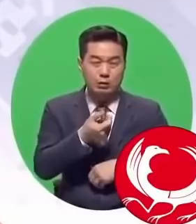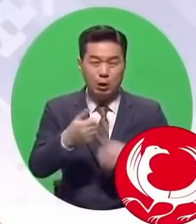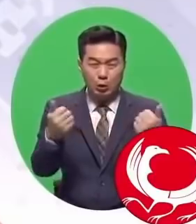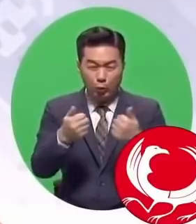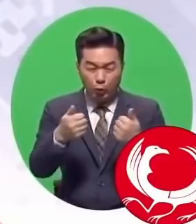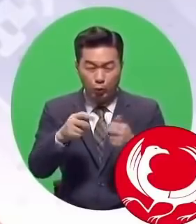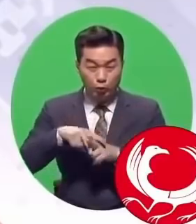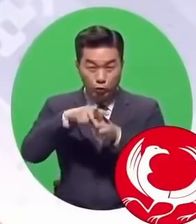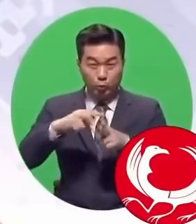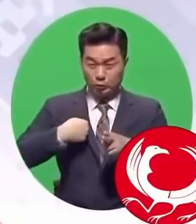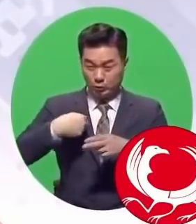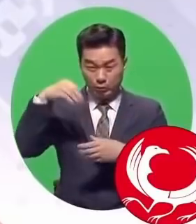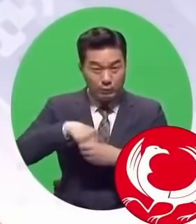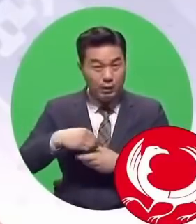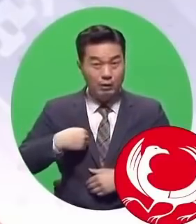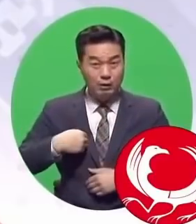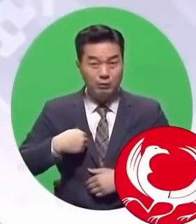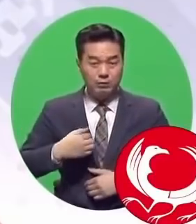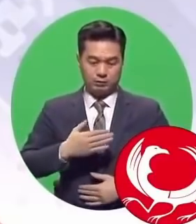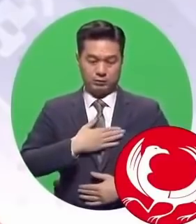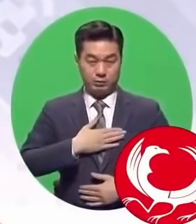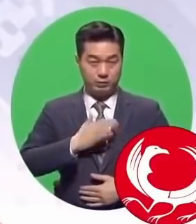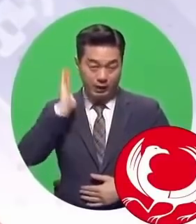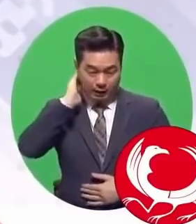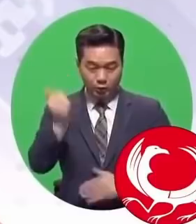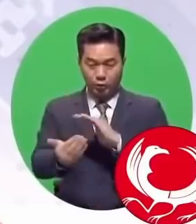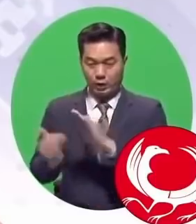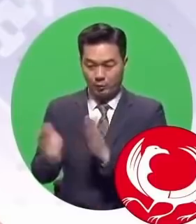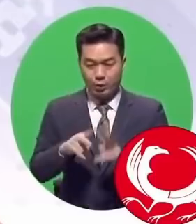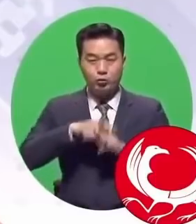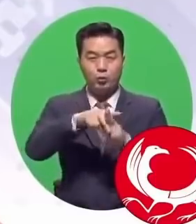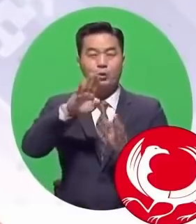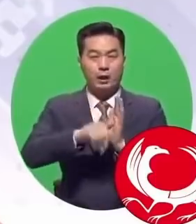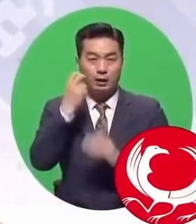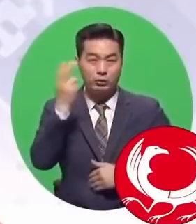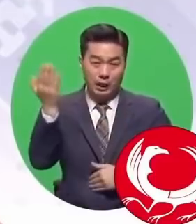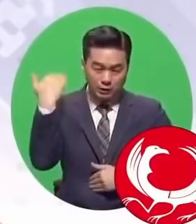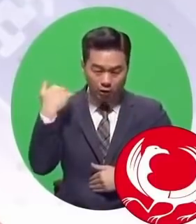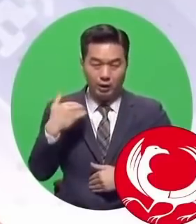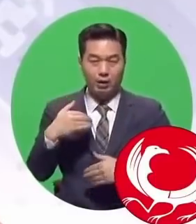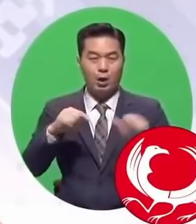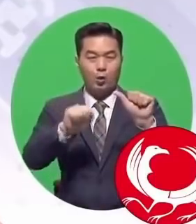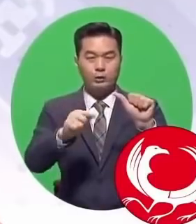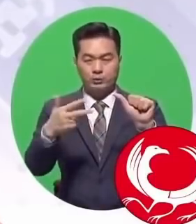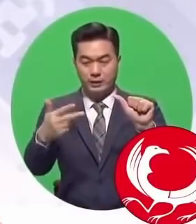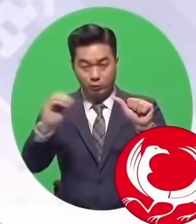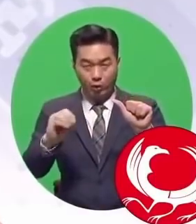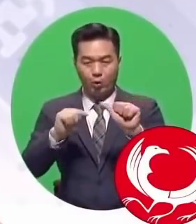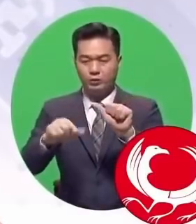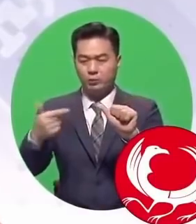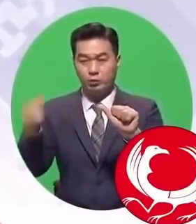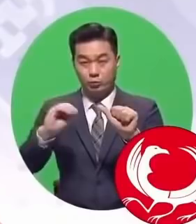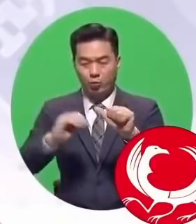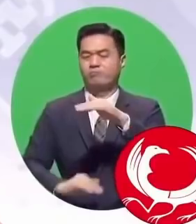넣어주고 저는 대통령 예비후보 시절 두 달 전에 이미 5.7%, 5.6%에